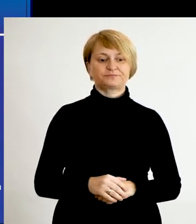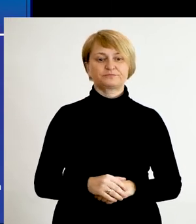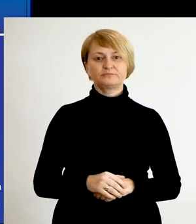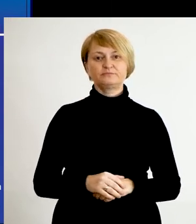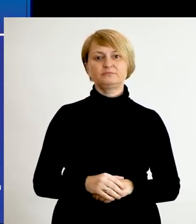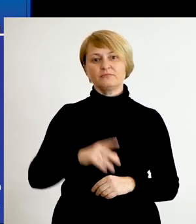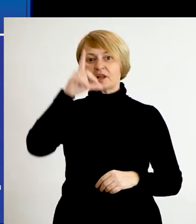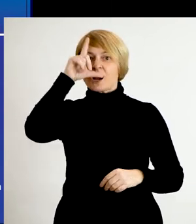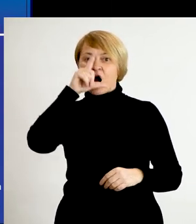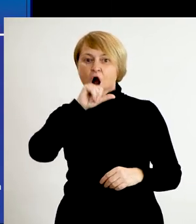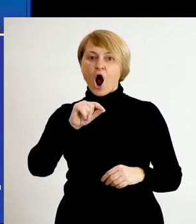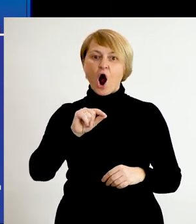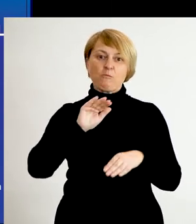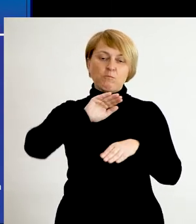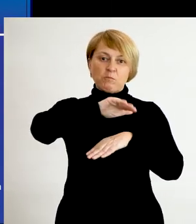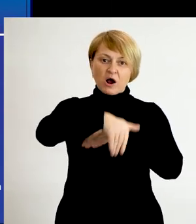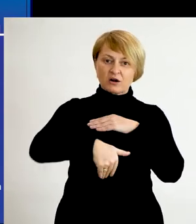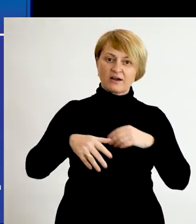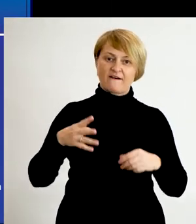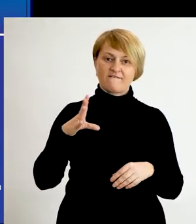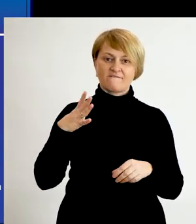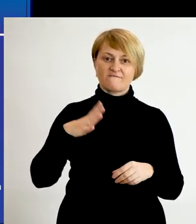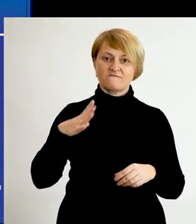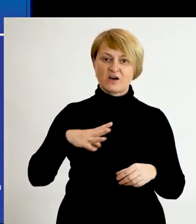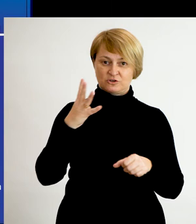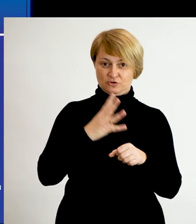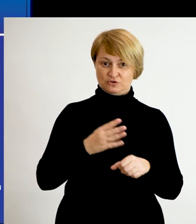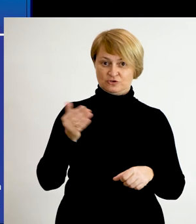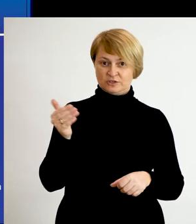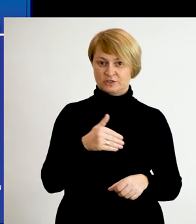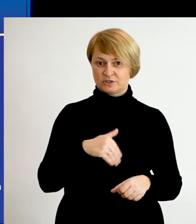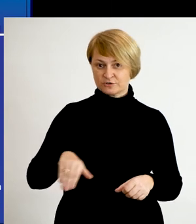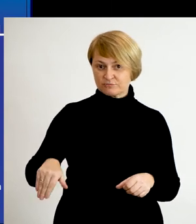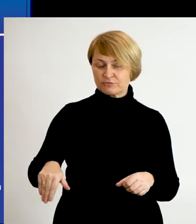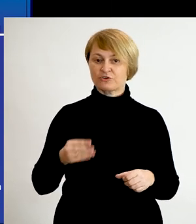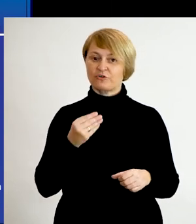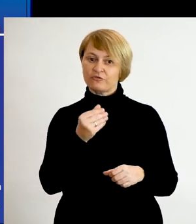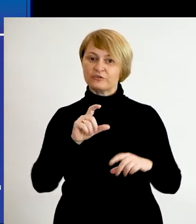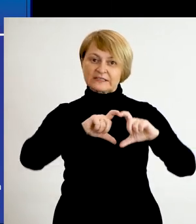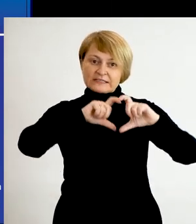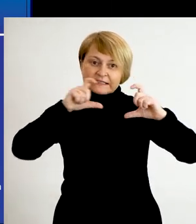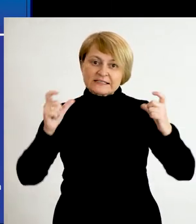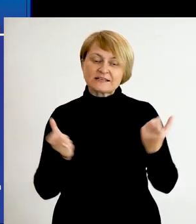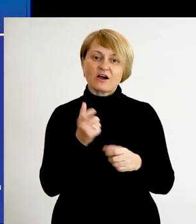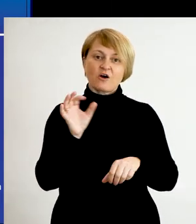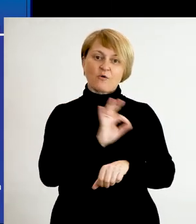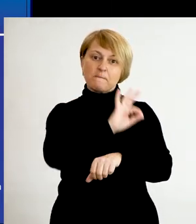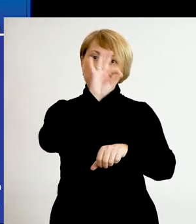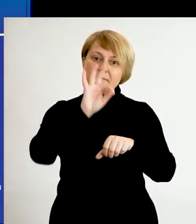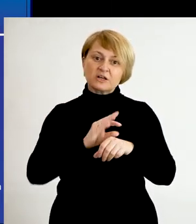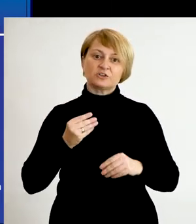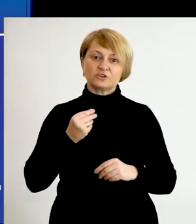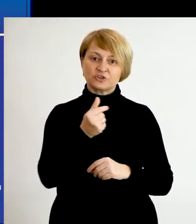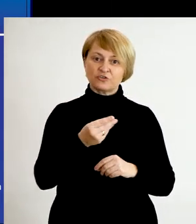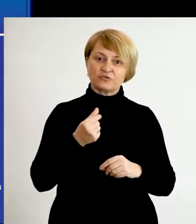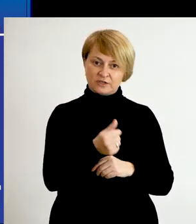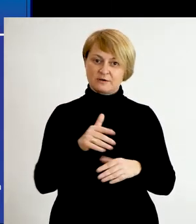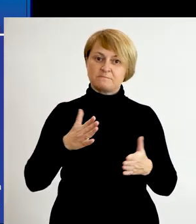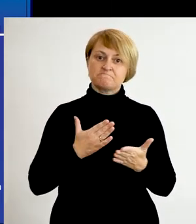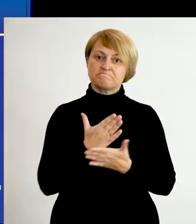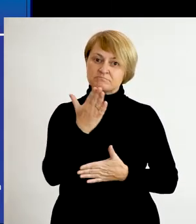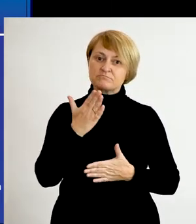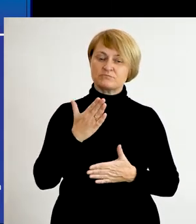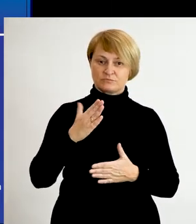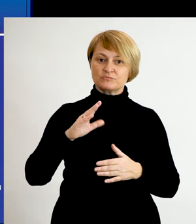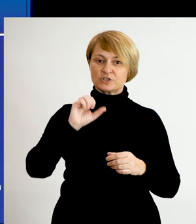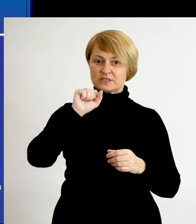Zachodnie, wartość zadania 40 milionów, ale to jest wartość całego dużego zadania, które jest finansowane w ramach projektu dofinansowanego